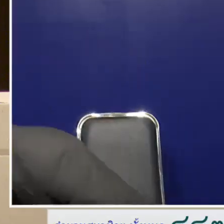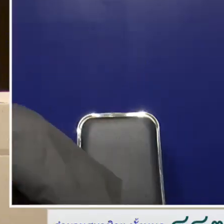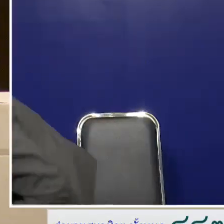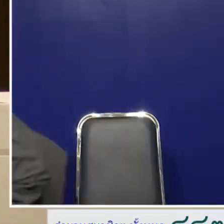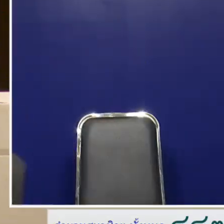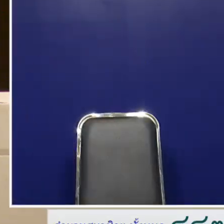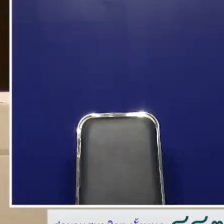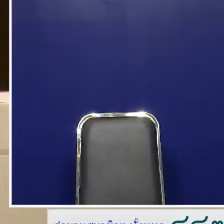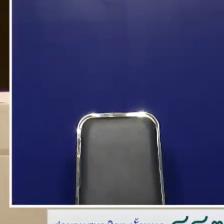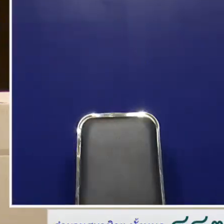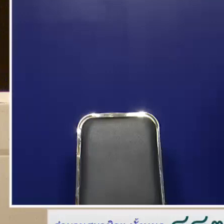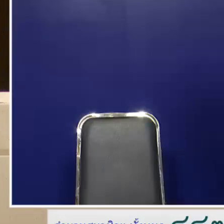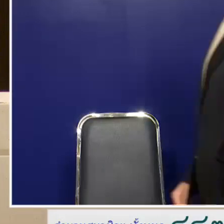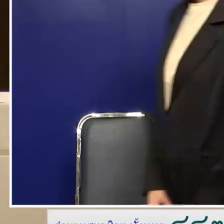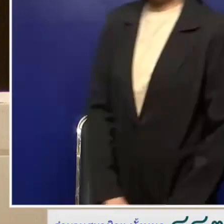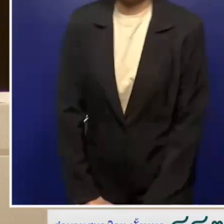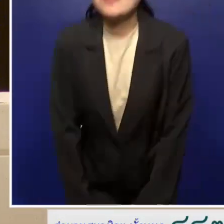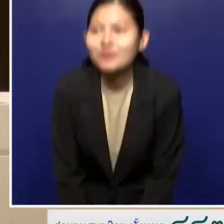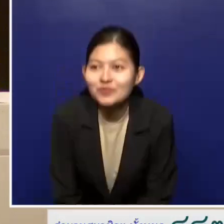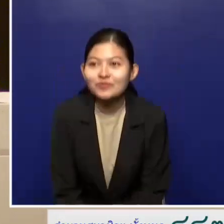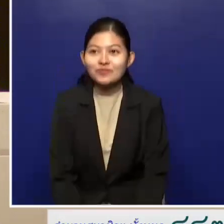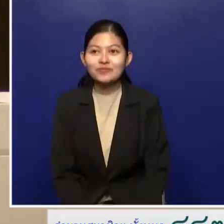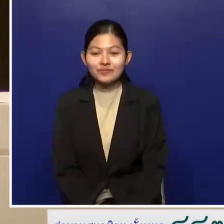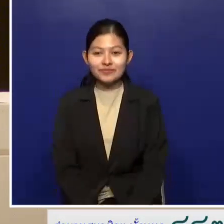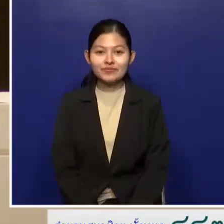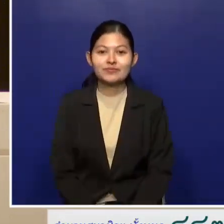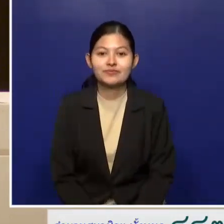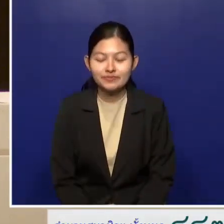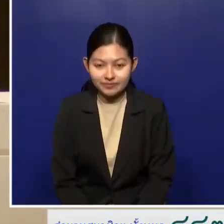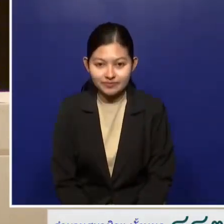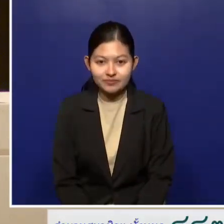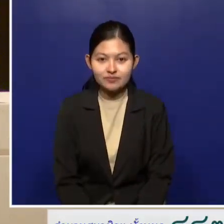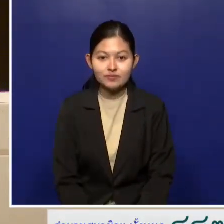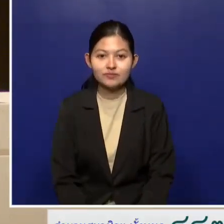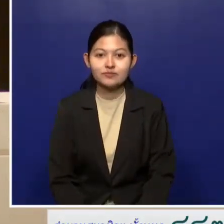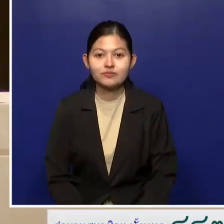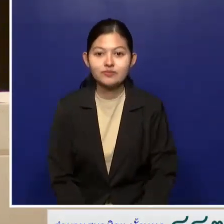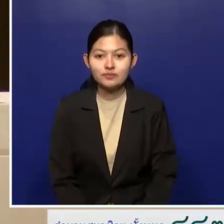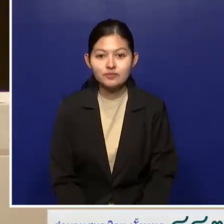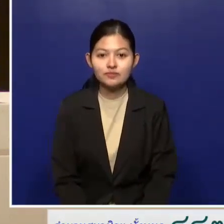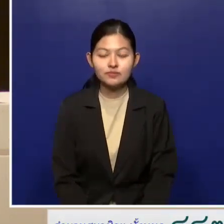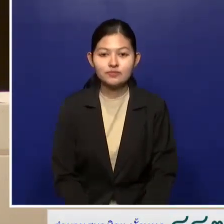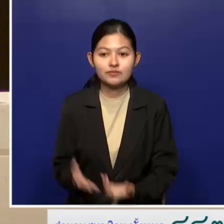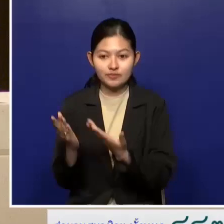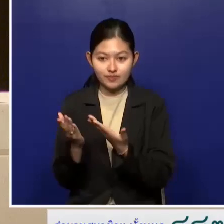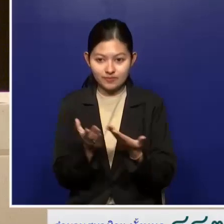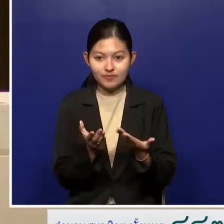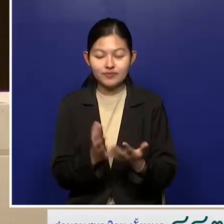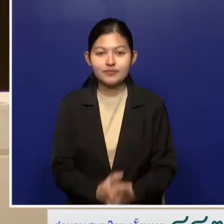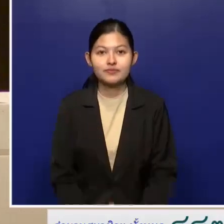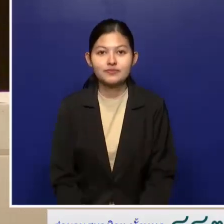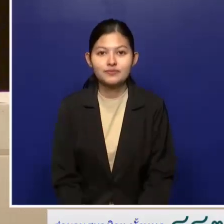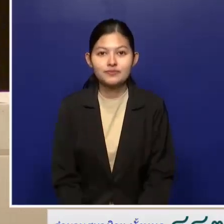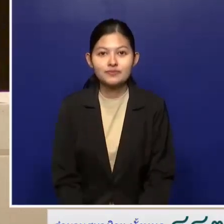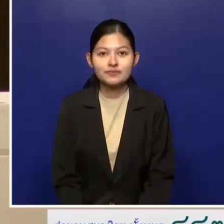ต่อไปเชิญคุณยานทิชาบัวเผื่อนตามด้วยคุณจิรเดชศรีวิราชนะครับเชิญครับ